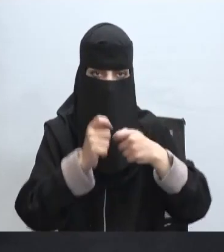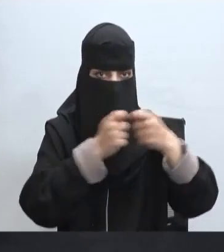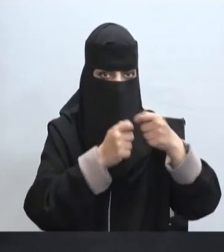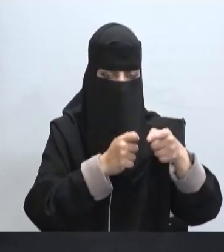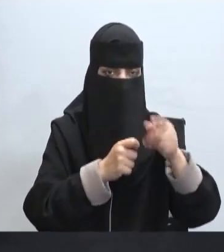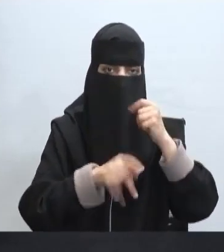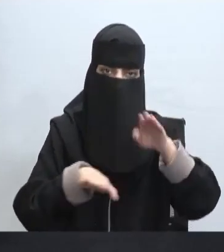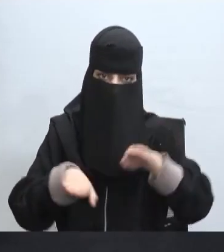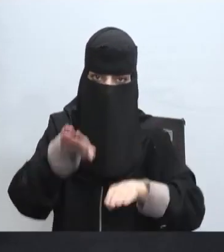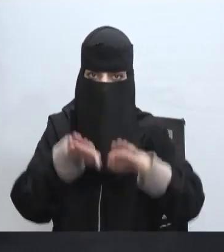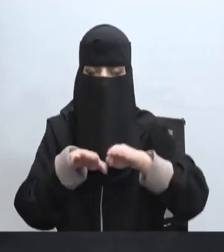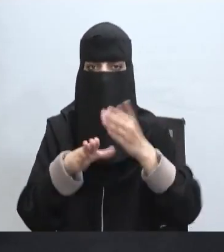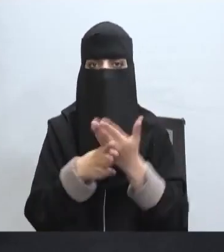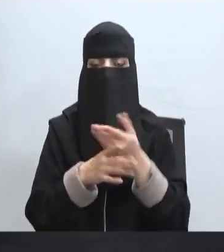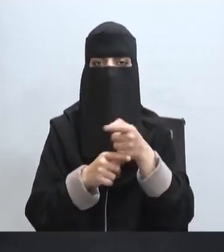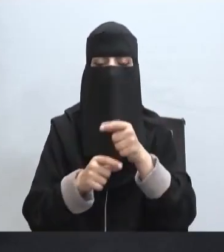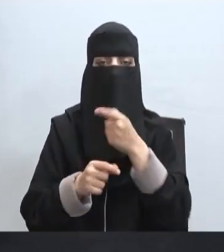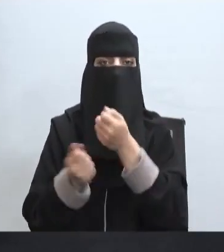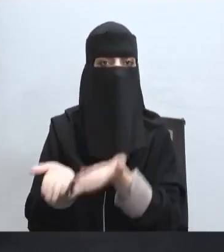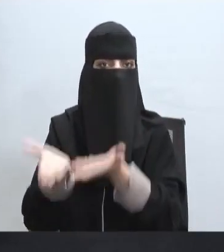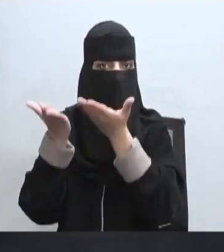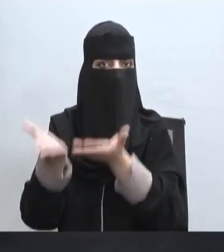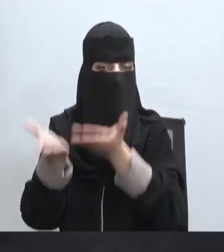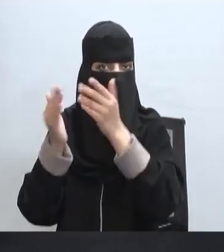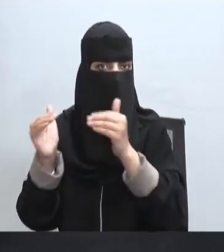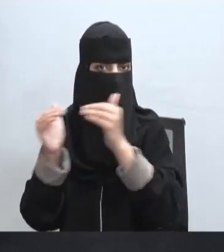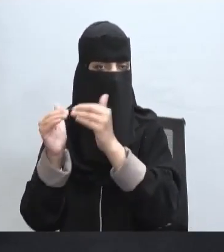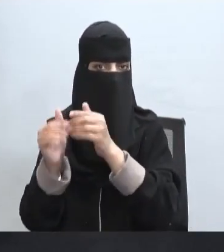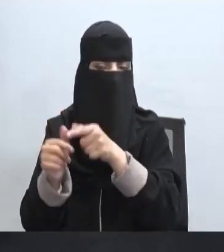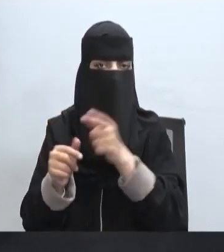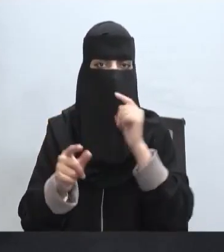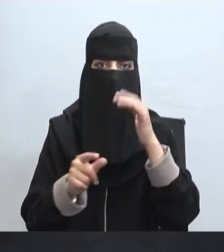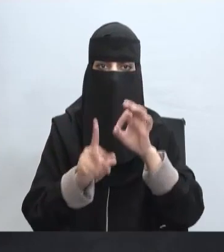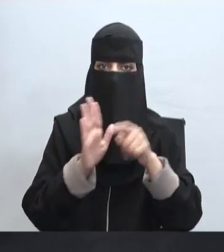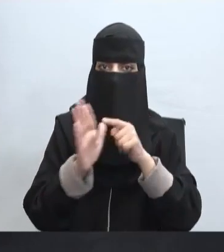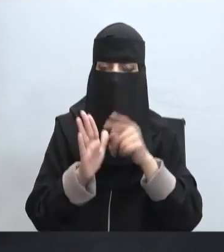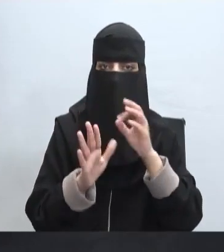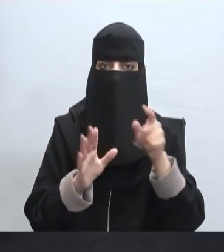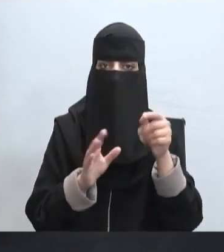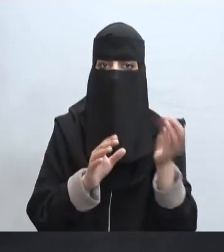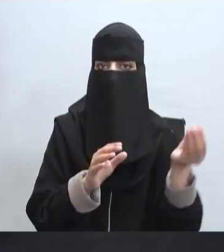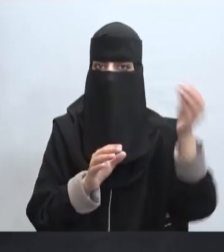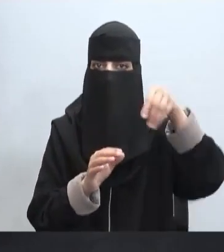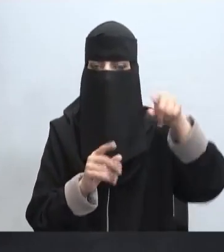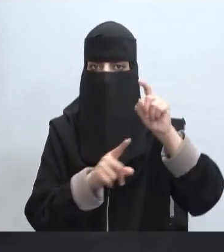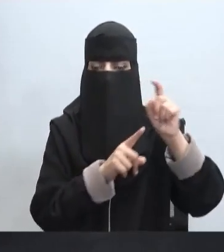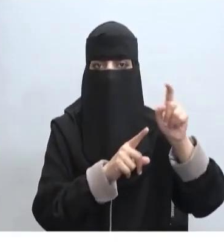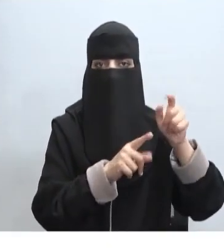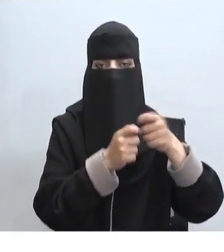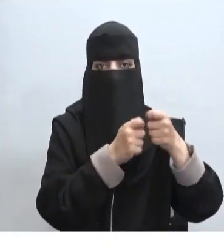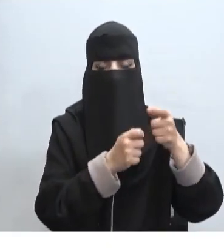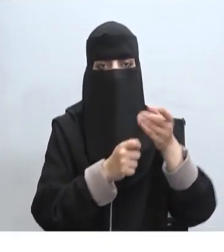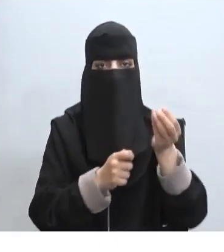هنالك توازن لديك مع معدل نمو التضخم بشرط ان تزيد استثماراتك على معدل التضخم كما اشرنا لذلك